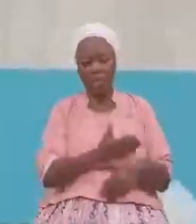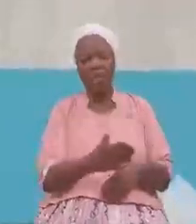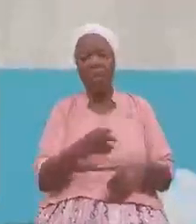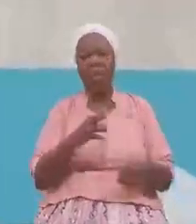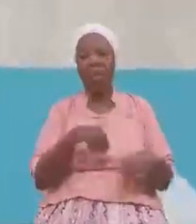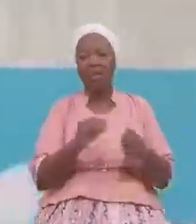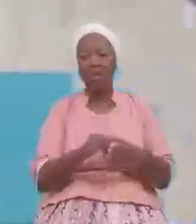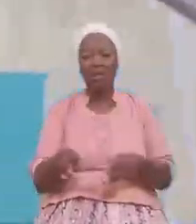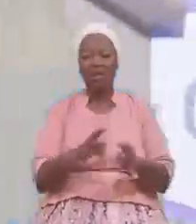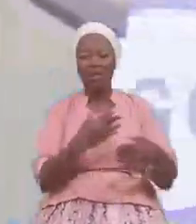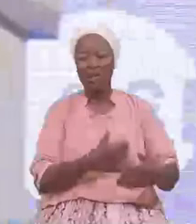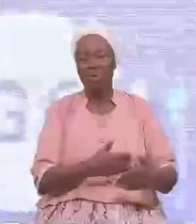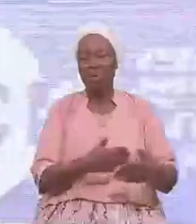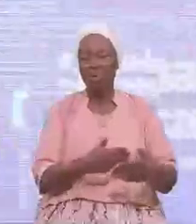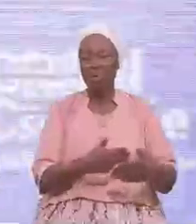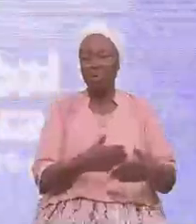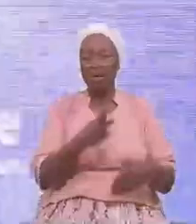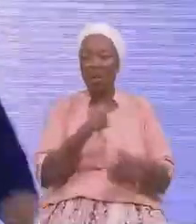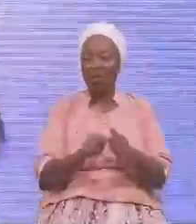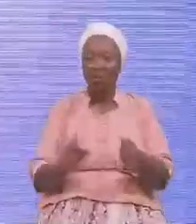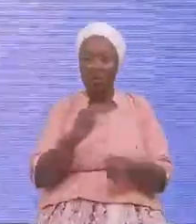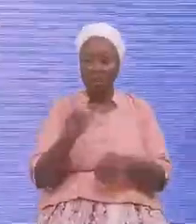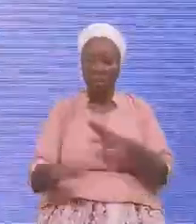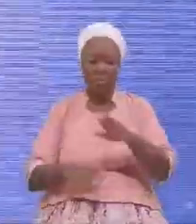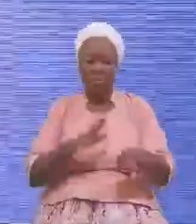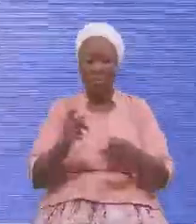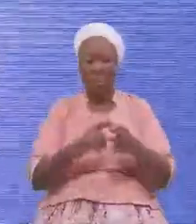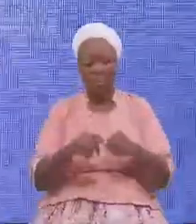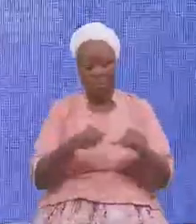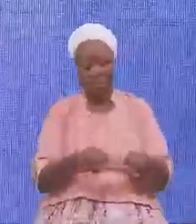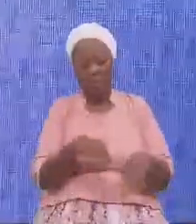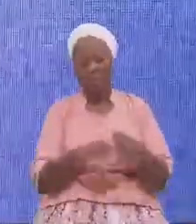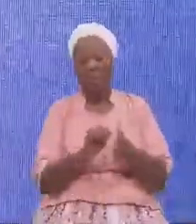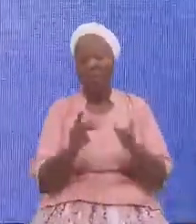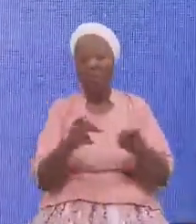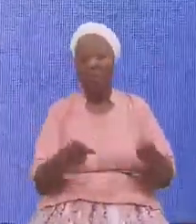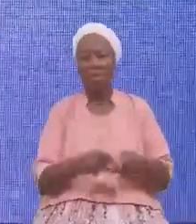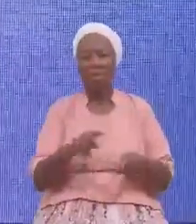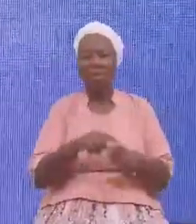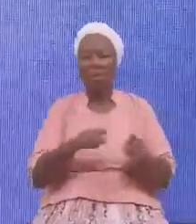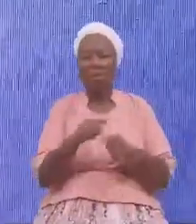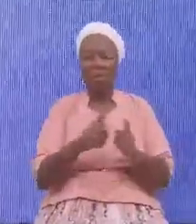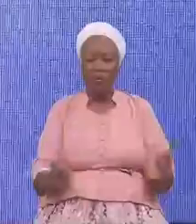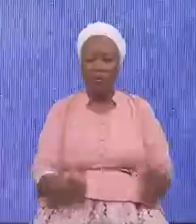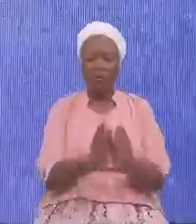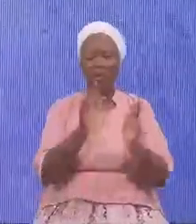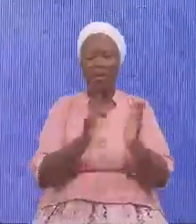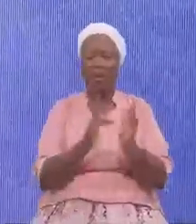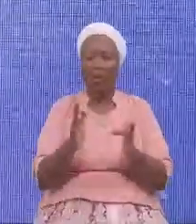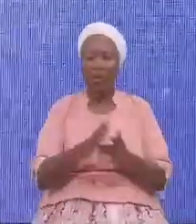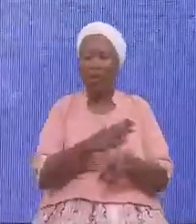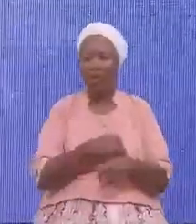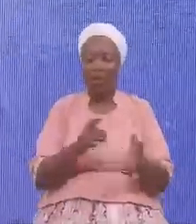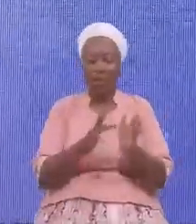chemin. Tout le monde bouge et tu es au bord du chemin. Mais quand tu rencontres Jésus et il touche ta